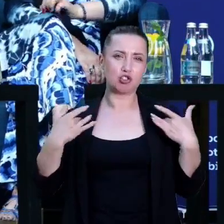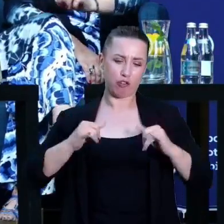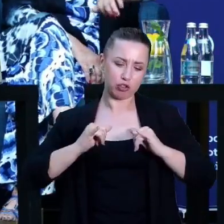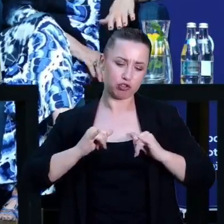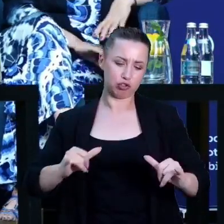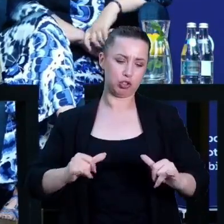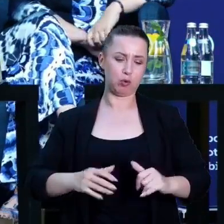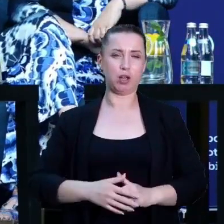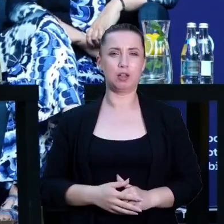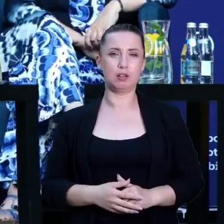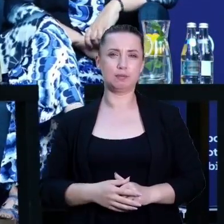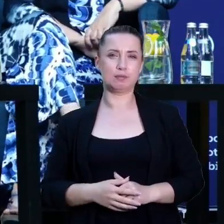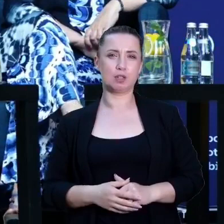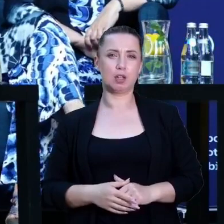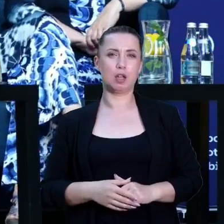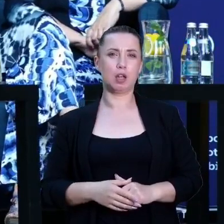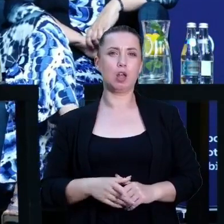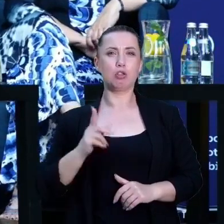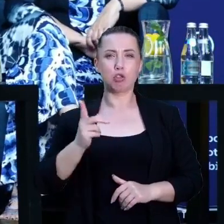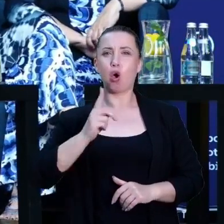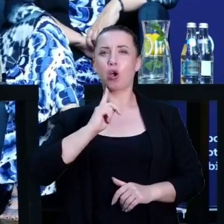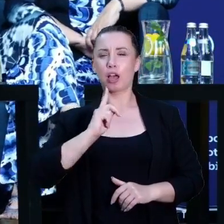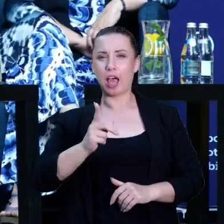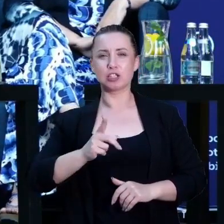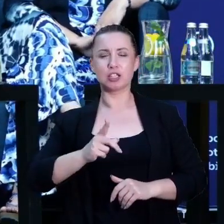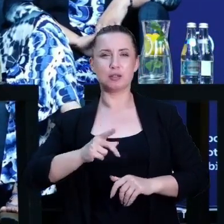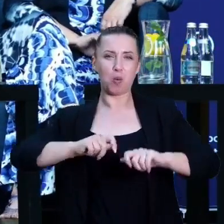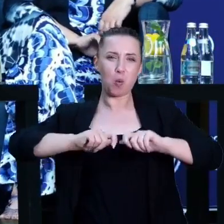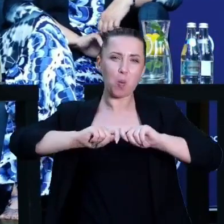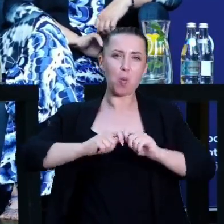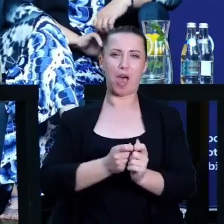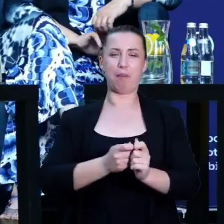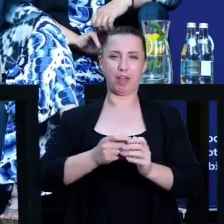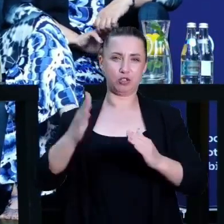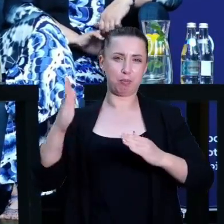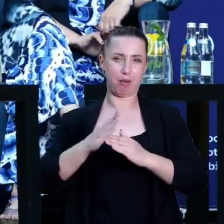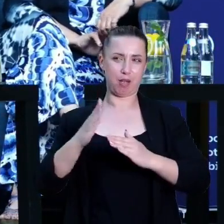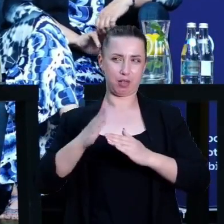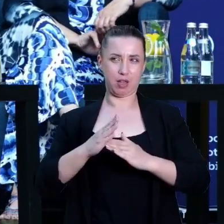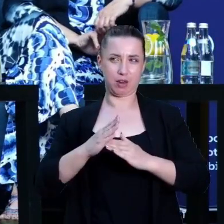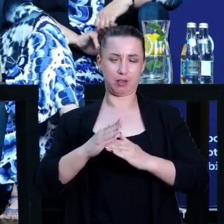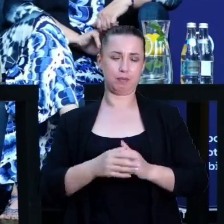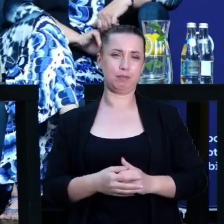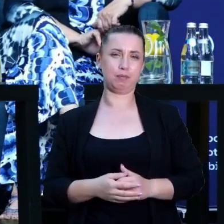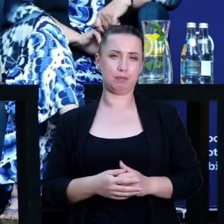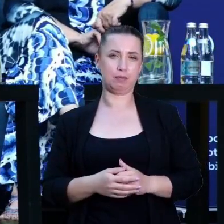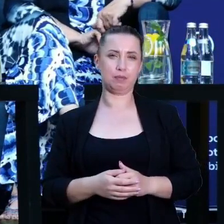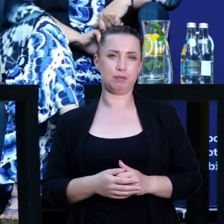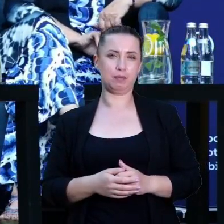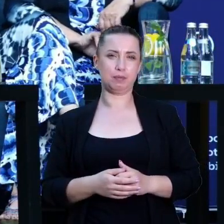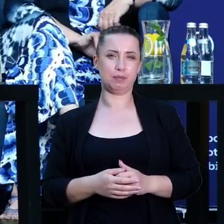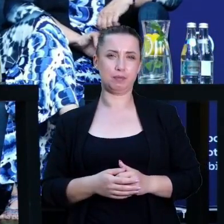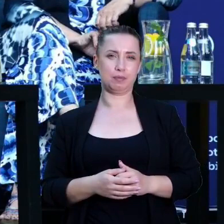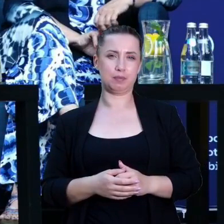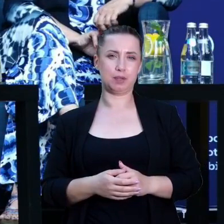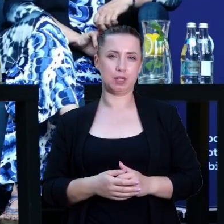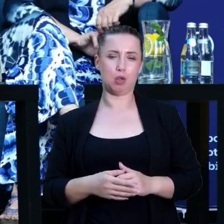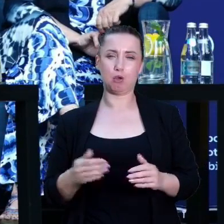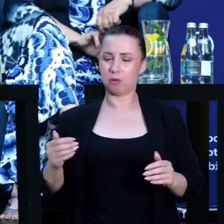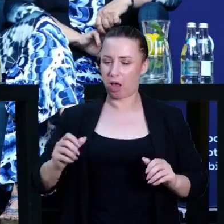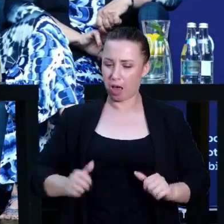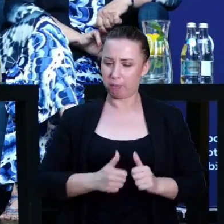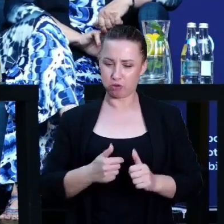prawda, która każe im pokonywać te wszystkie bariery, te wszystkie niemożności i jednak się